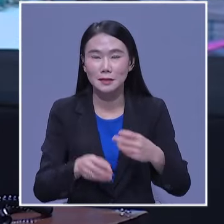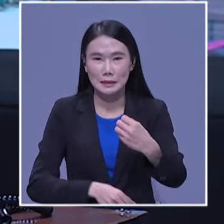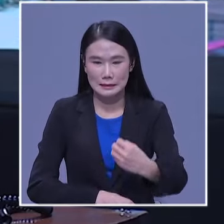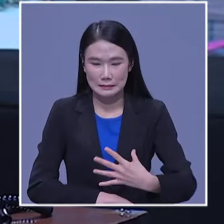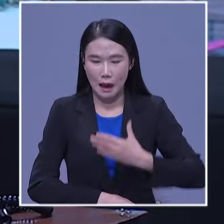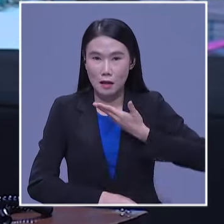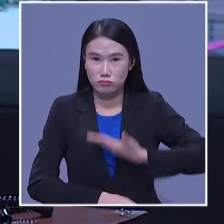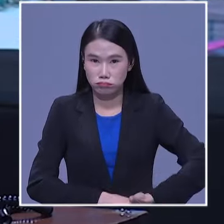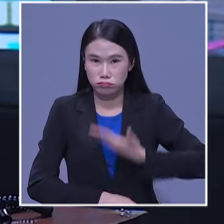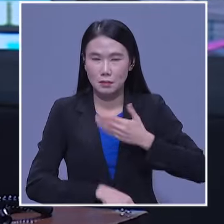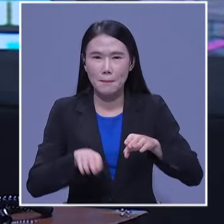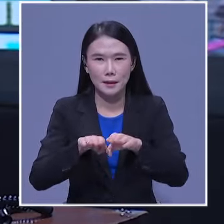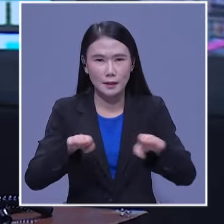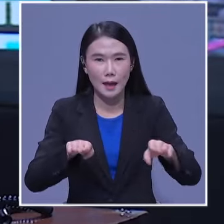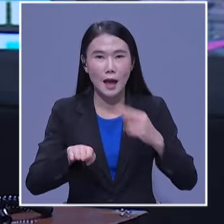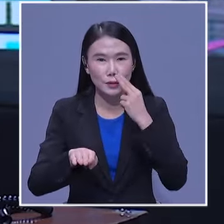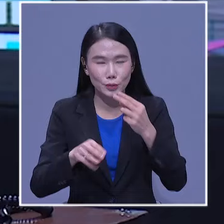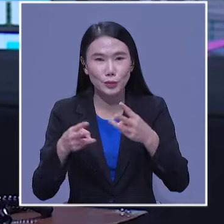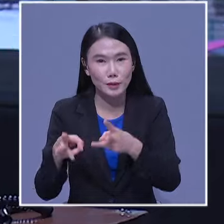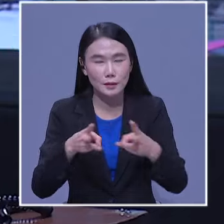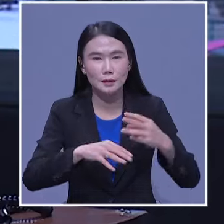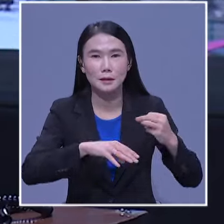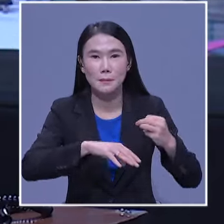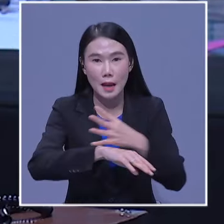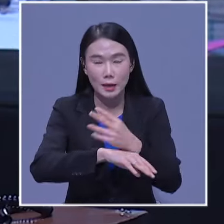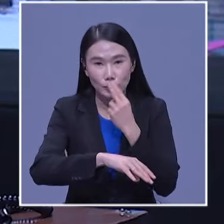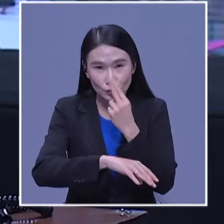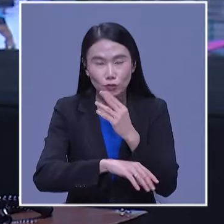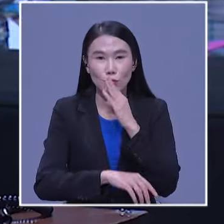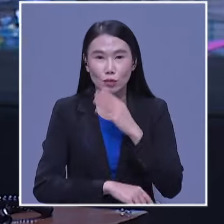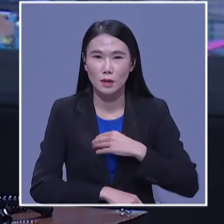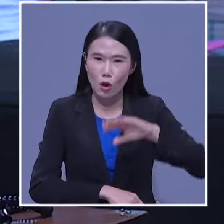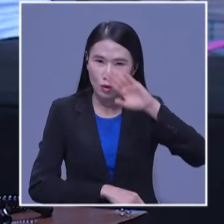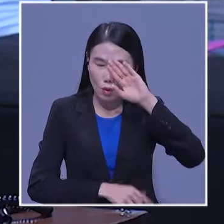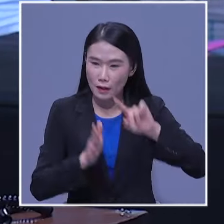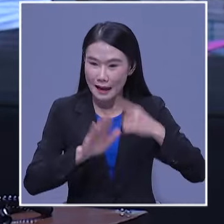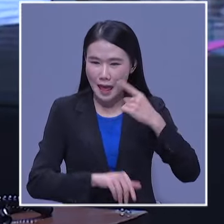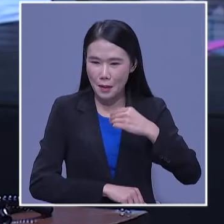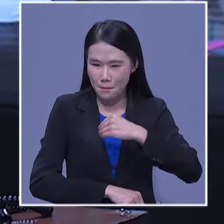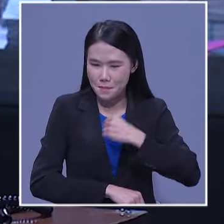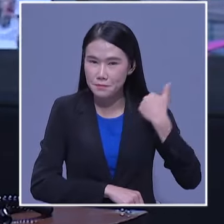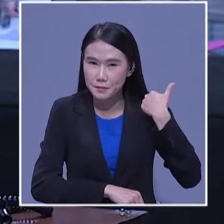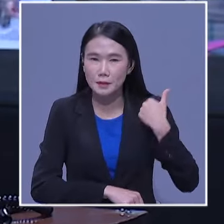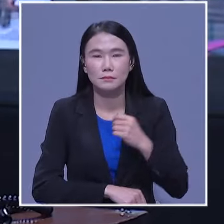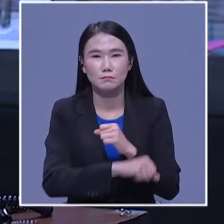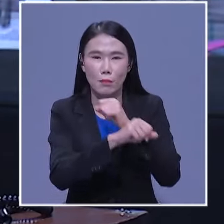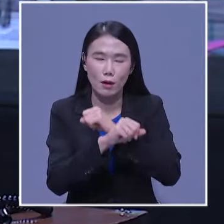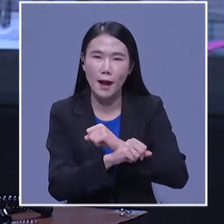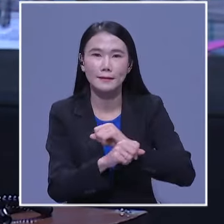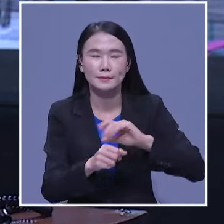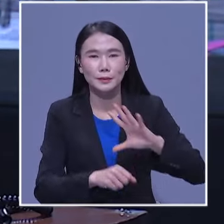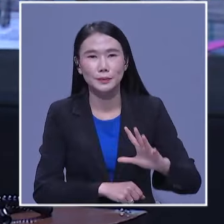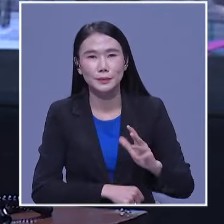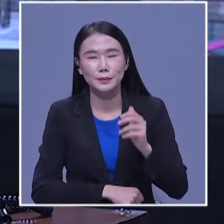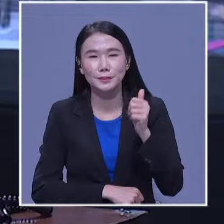ธีมาตรฐานสำหรับการคัดกรองมะเร็งเต้านมนะคะถ้าหากว่าพบว่าเป็นโรคในระยะเริ่มต้นก็สามารถรักษาให้หาย